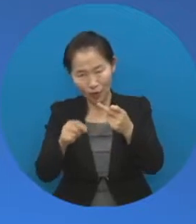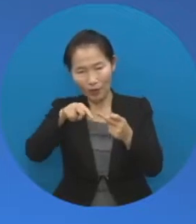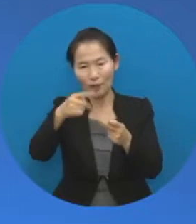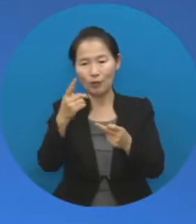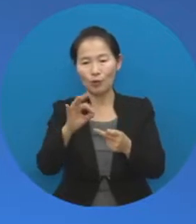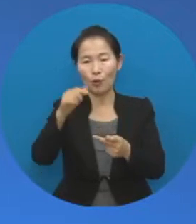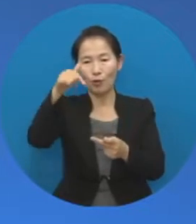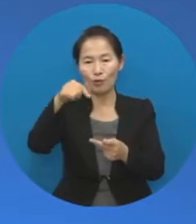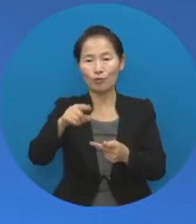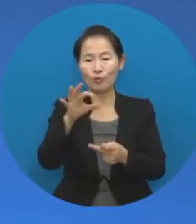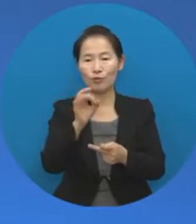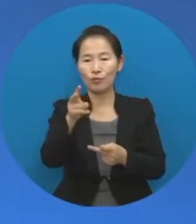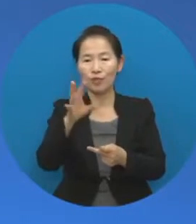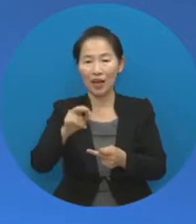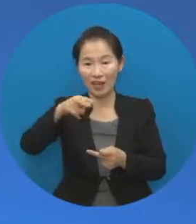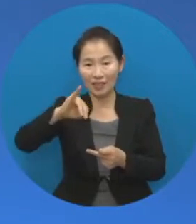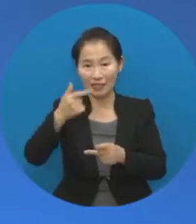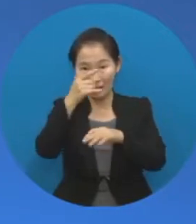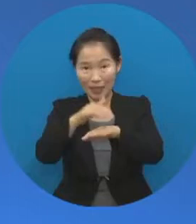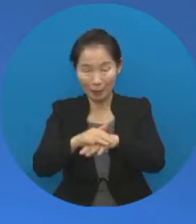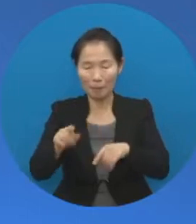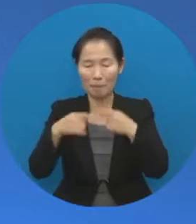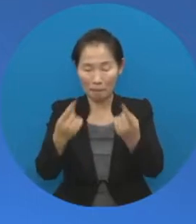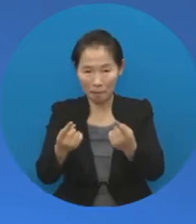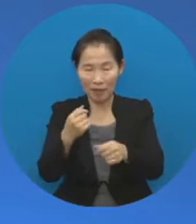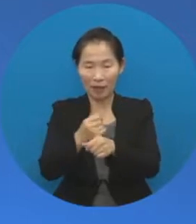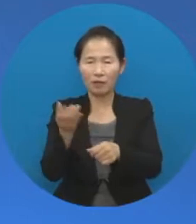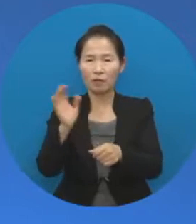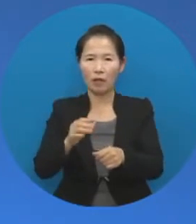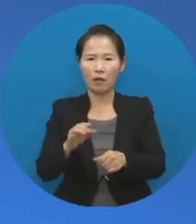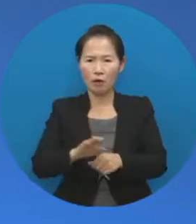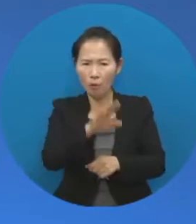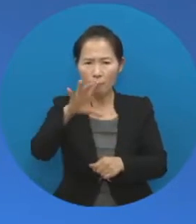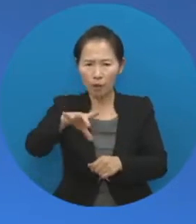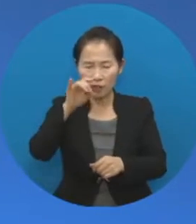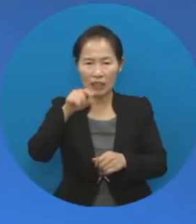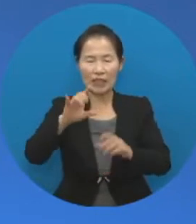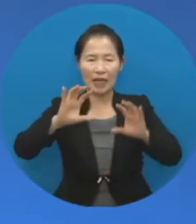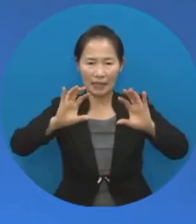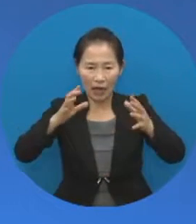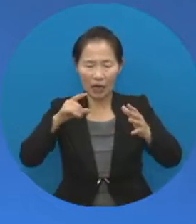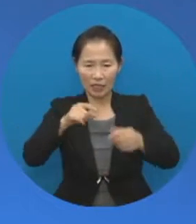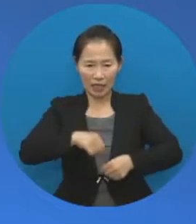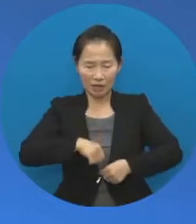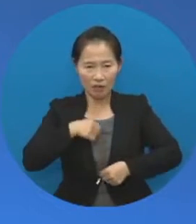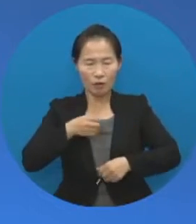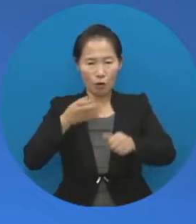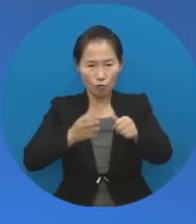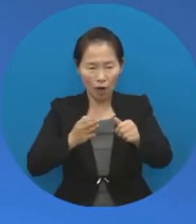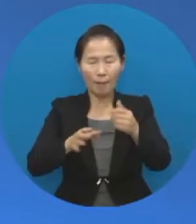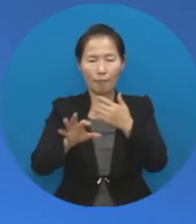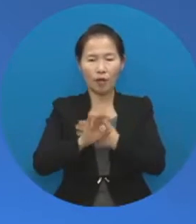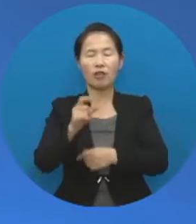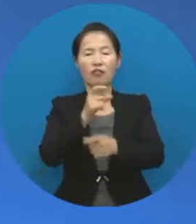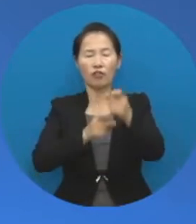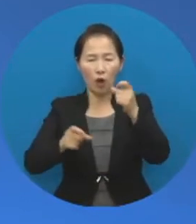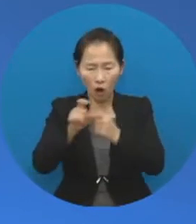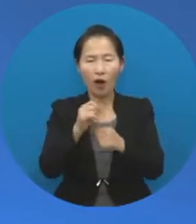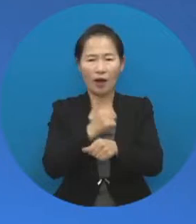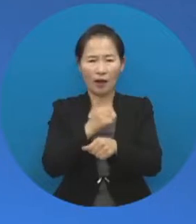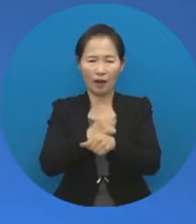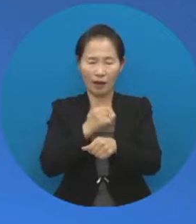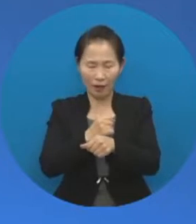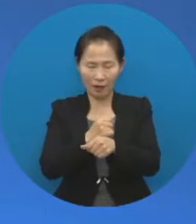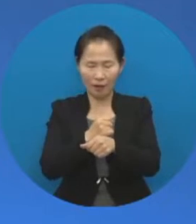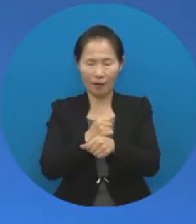목사님께서 너희는 먼저 그의 나라와 그의 의를 구하라 그리하면 이 모든 것을 너희에게 더하시리라 는 마태복음 말씀을